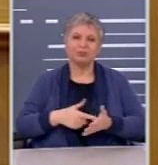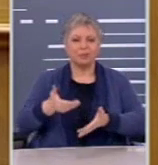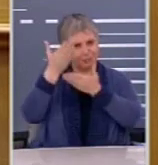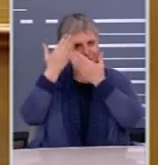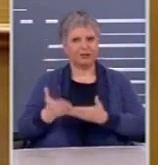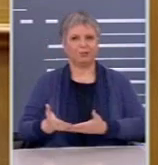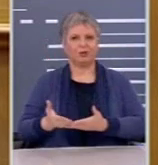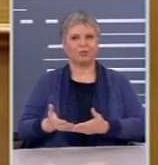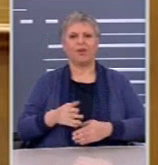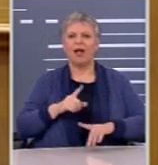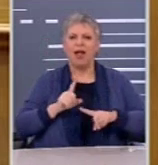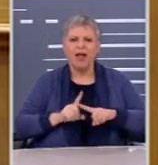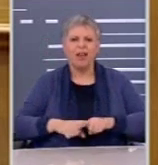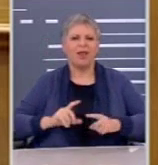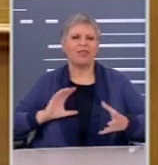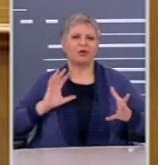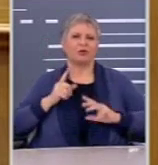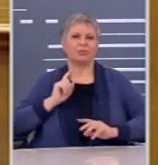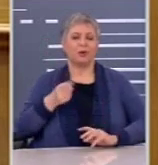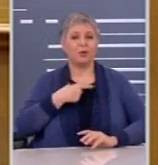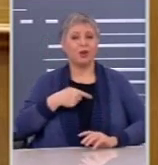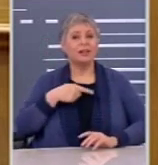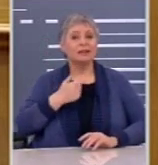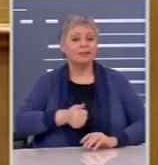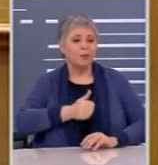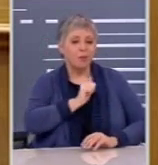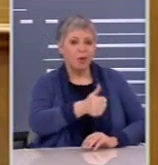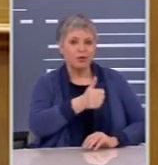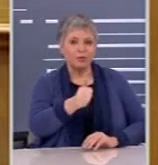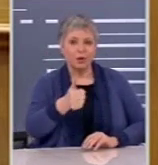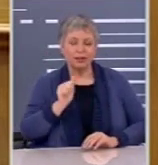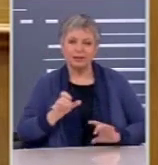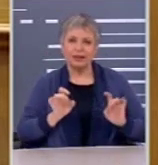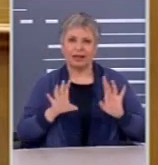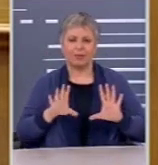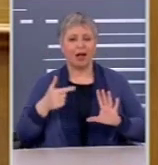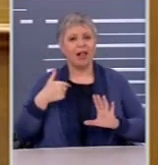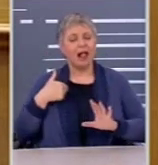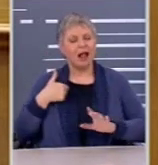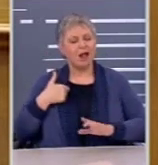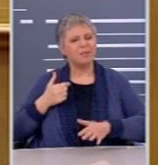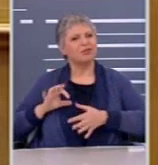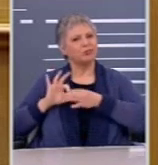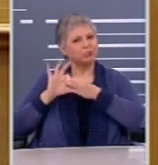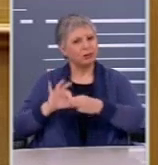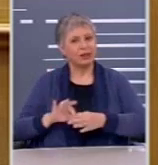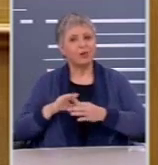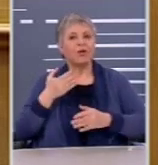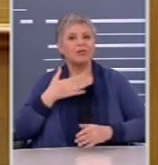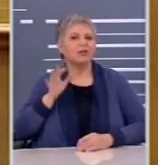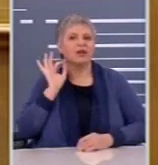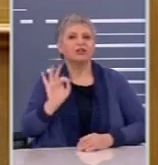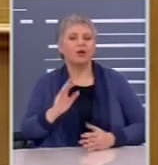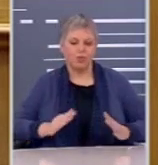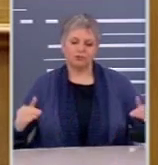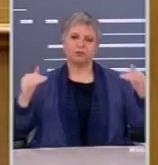ένα μήνυμα ότι καμία γυναίκα δεν είναι μόνη της. Συνεχίζουμε τον αγώνα για την ουσιαστική ισότητα ανδρών και γυναικών. Έναν